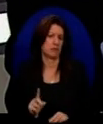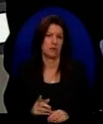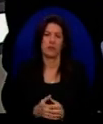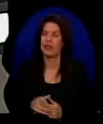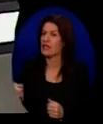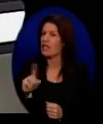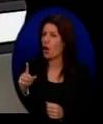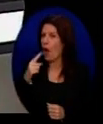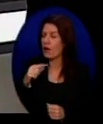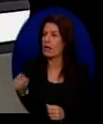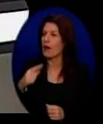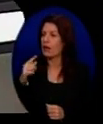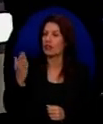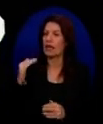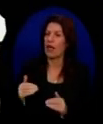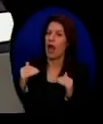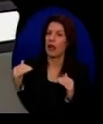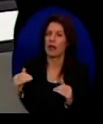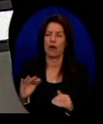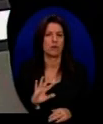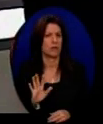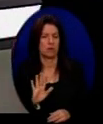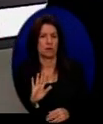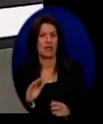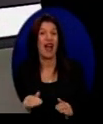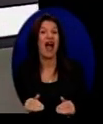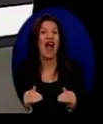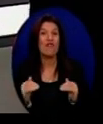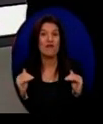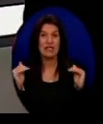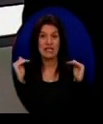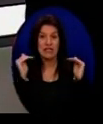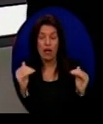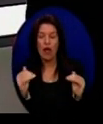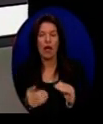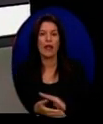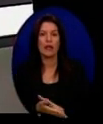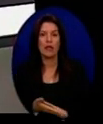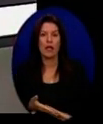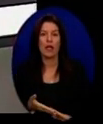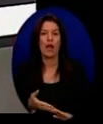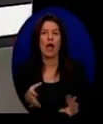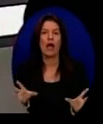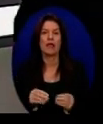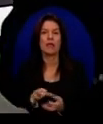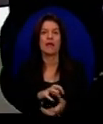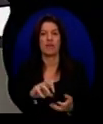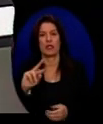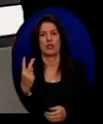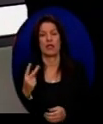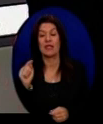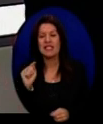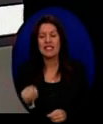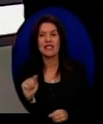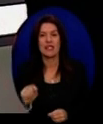הייתה קפיצה, היה עליית מדרגה. הקפיצה, לא, לא, הקפיצה, שרה, הקפיצה, זה היה עם האינטיפאדה השנייה. זאת הייתה הקפיצה,